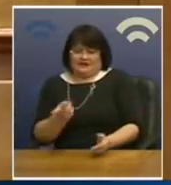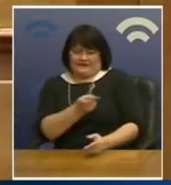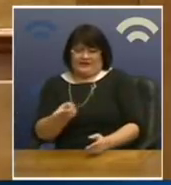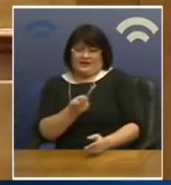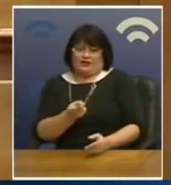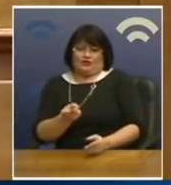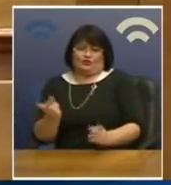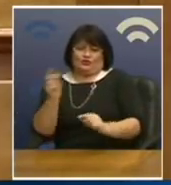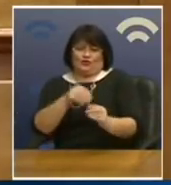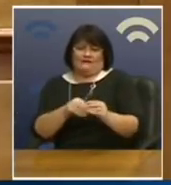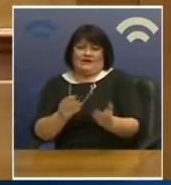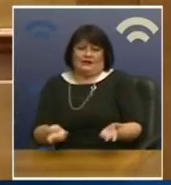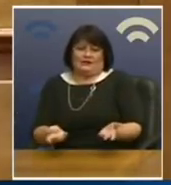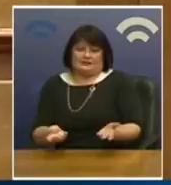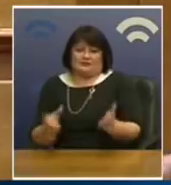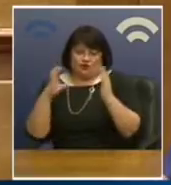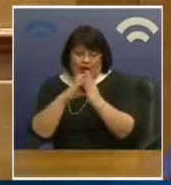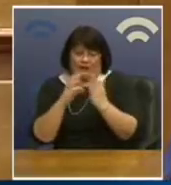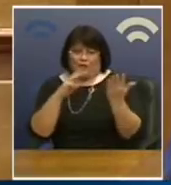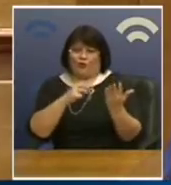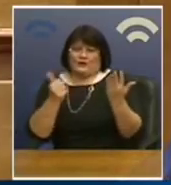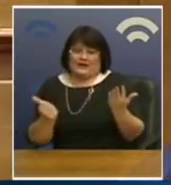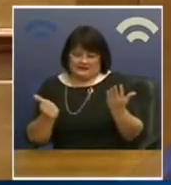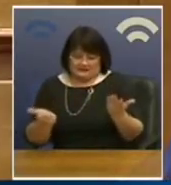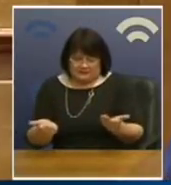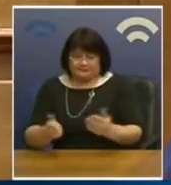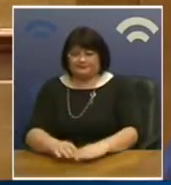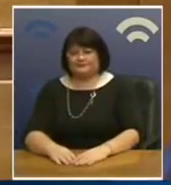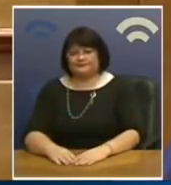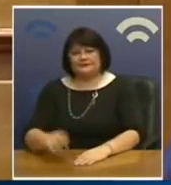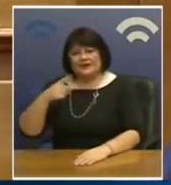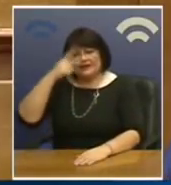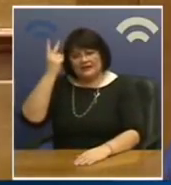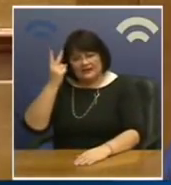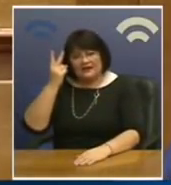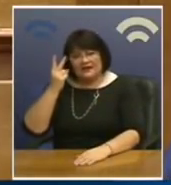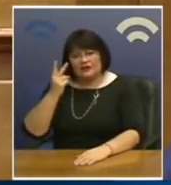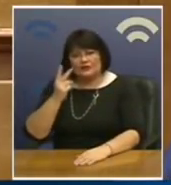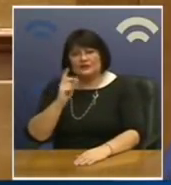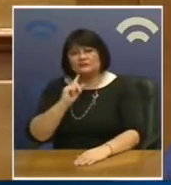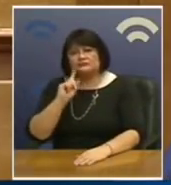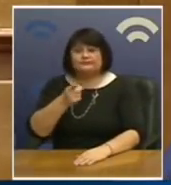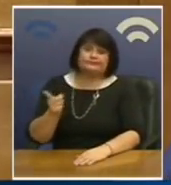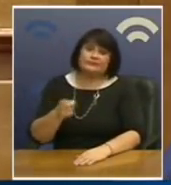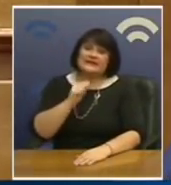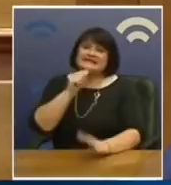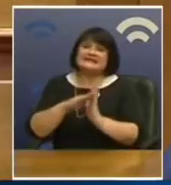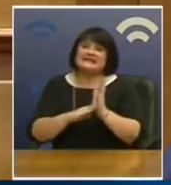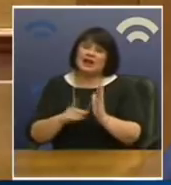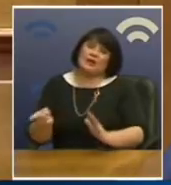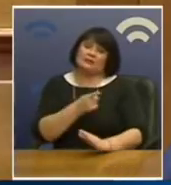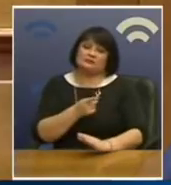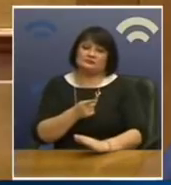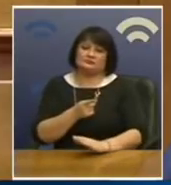πολιτικές δυνάμεις που έβαλαν το δικαίωμα επίταξης στο Σύνταγμα για να